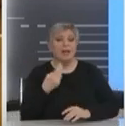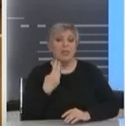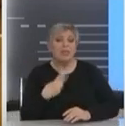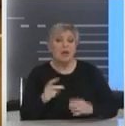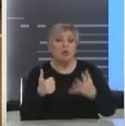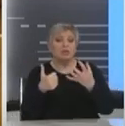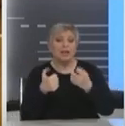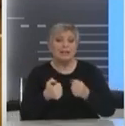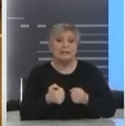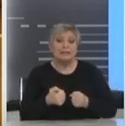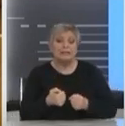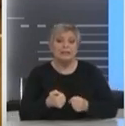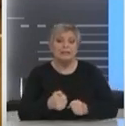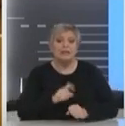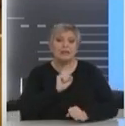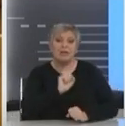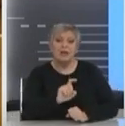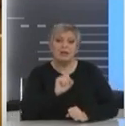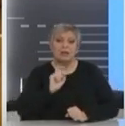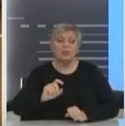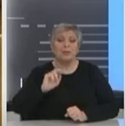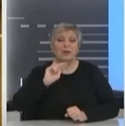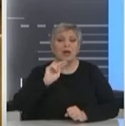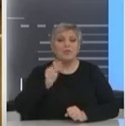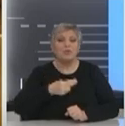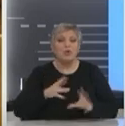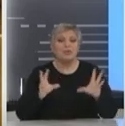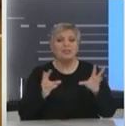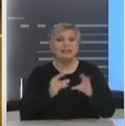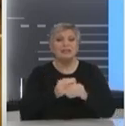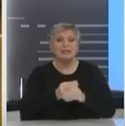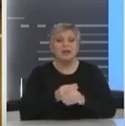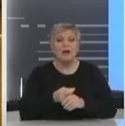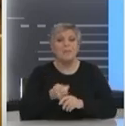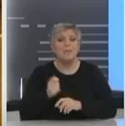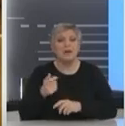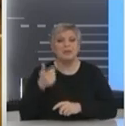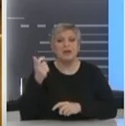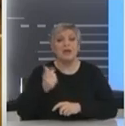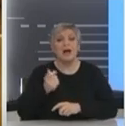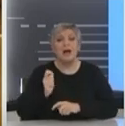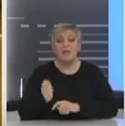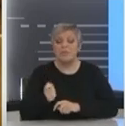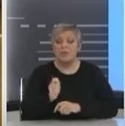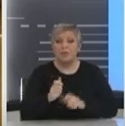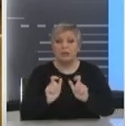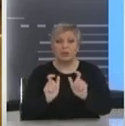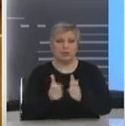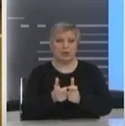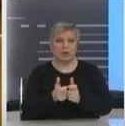περισσότερα για το παιδί. Και ο συνολικός προϋπολογισμός των οικογενειακών